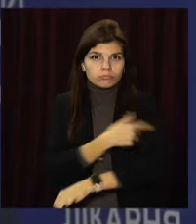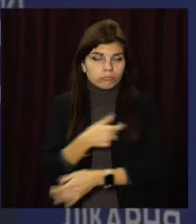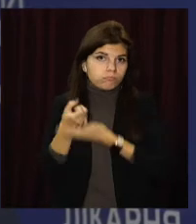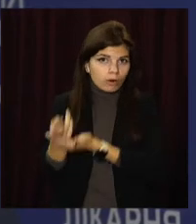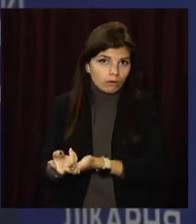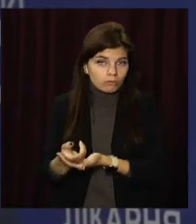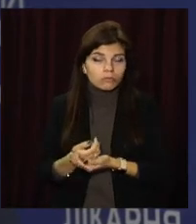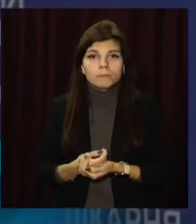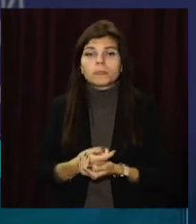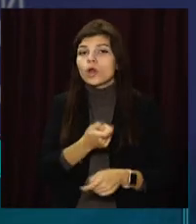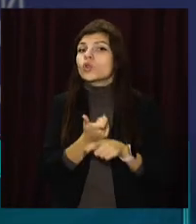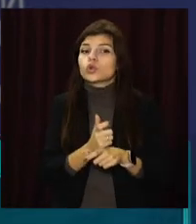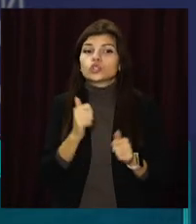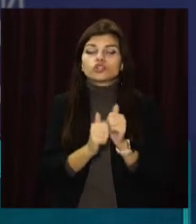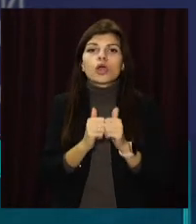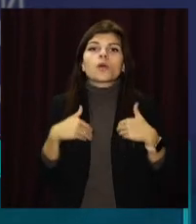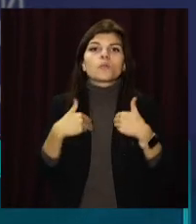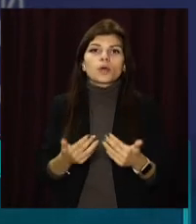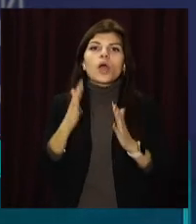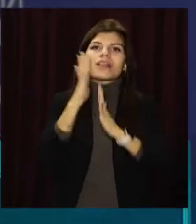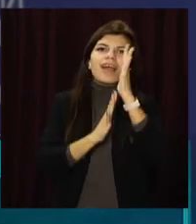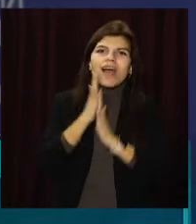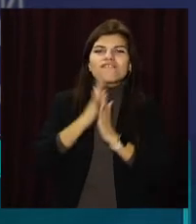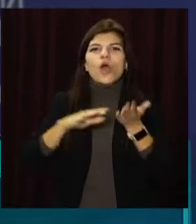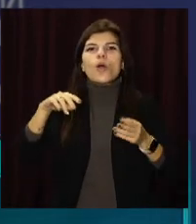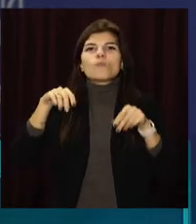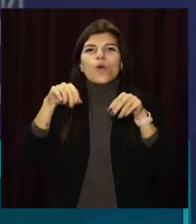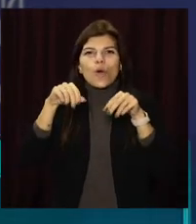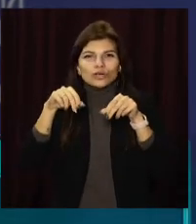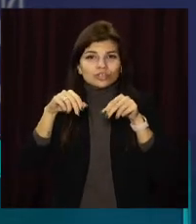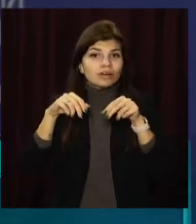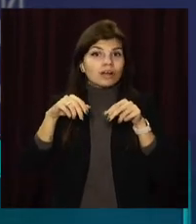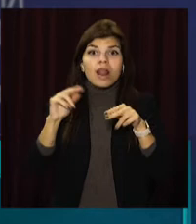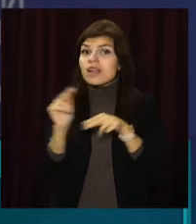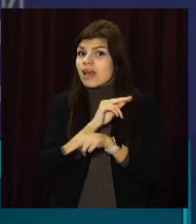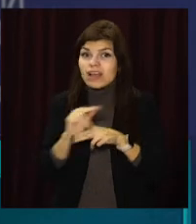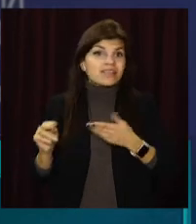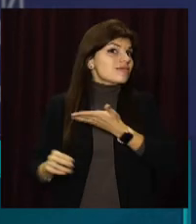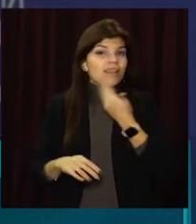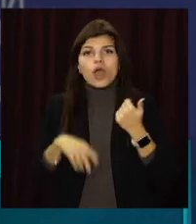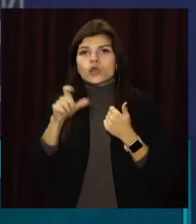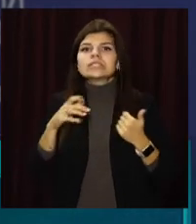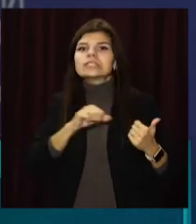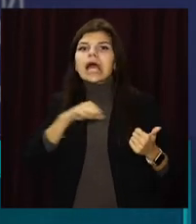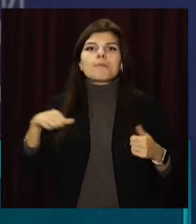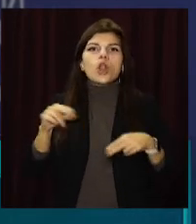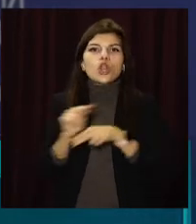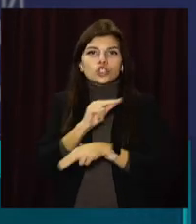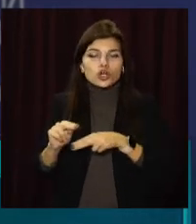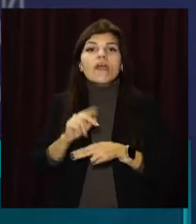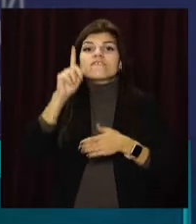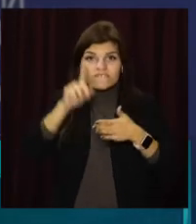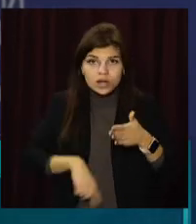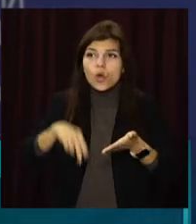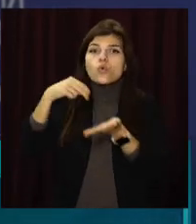Дуже часто пропонують порошки, трави, які нічого спільного з ліками не мають. Люди вірять,